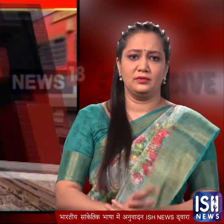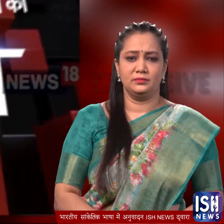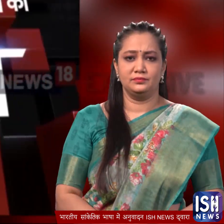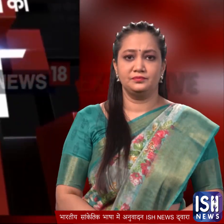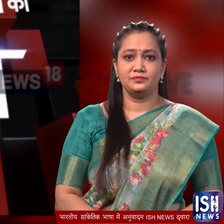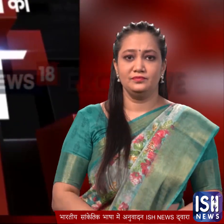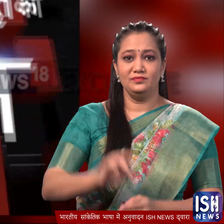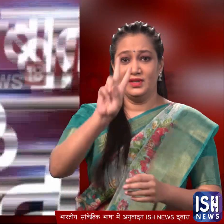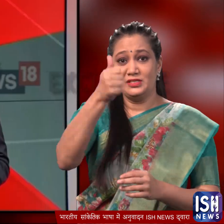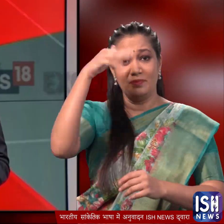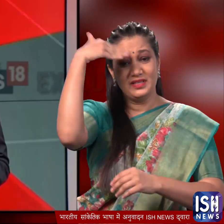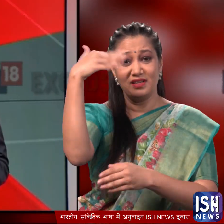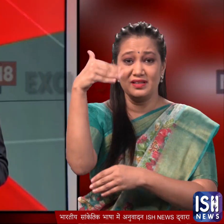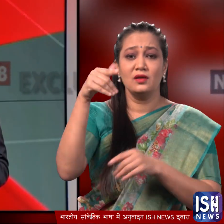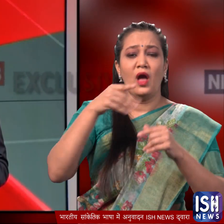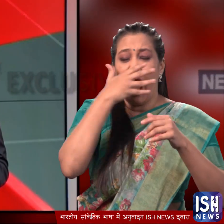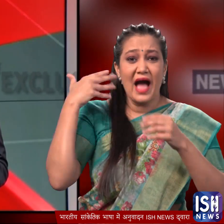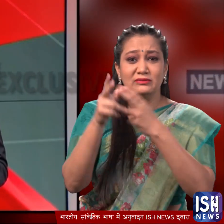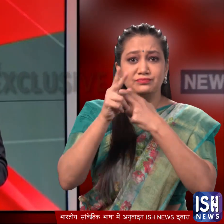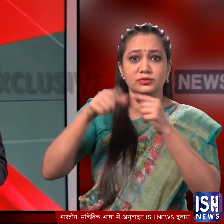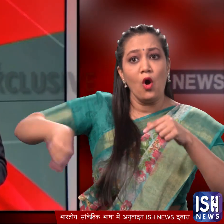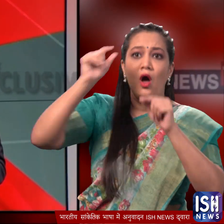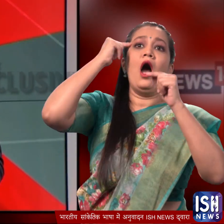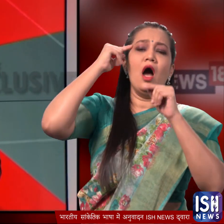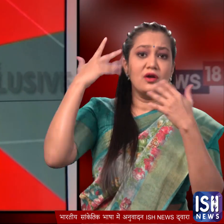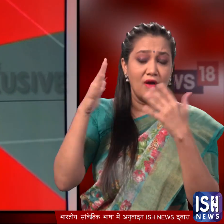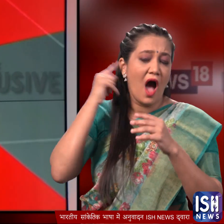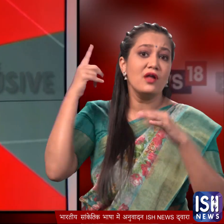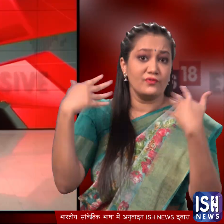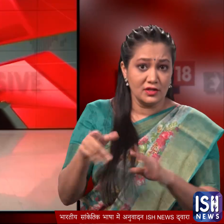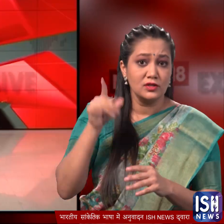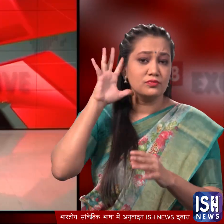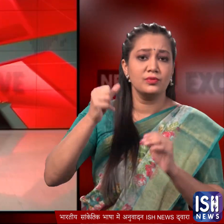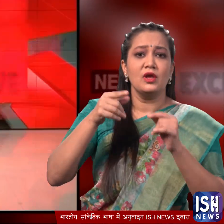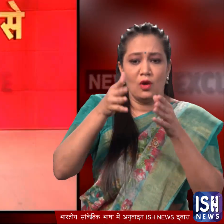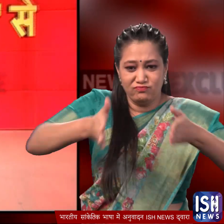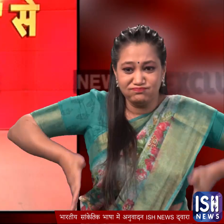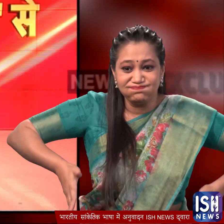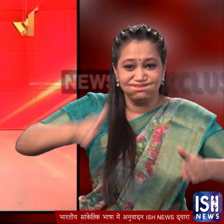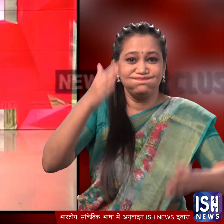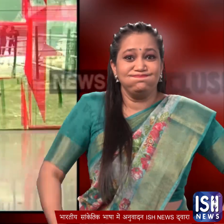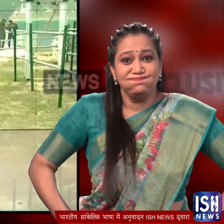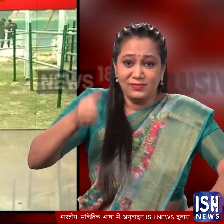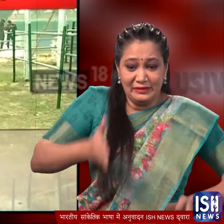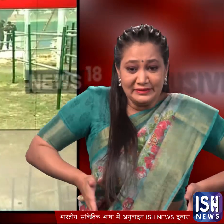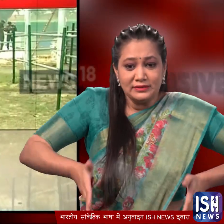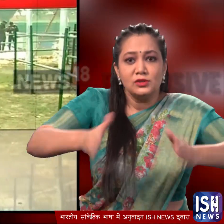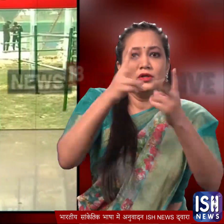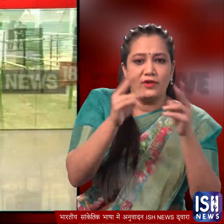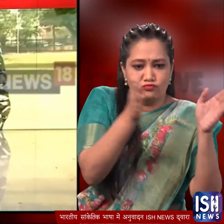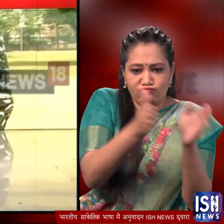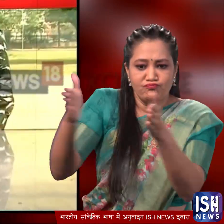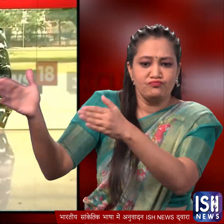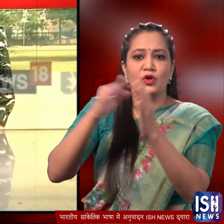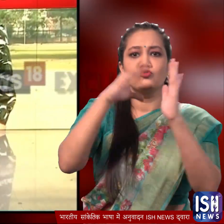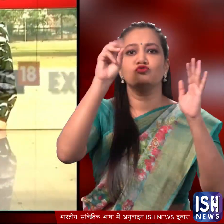पर होंगी। गणतंत्र दिवस पर आतंकी खतरे के अलर्ट के बाद राजपथ की सुरक्षा चाक चौबंद कर दी गई। पूरे राजपथ को अलग अलग